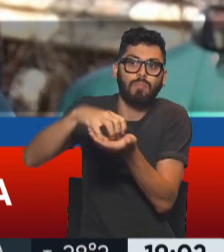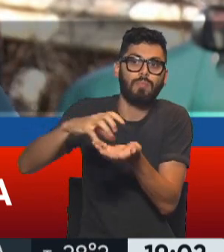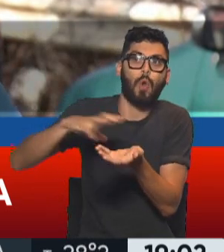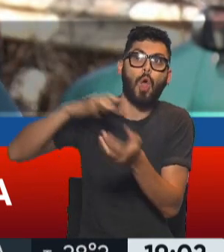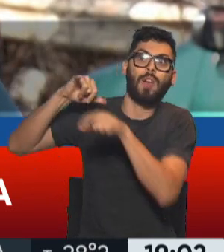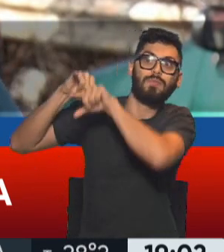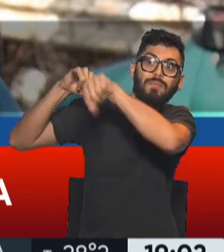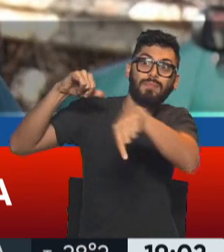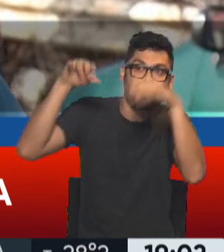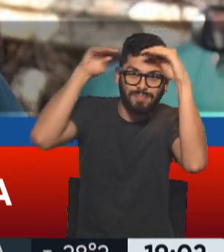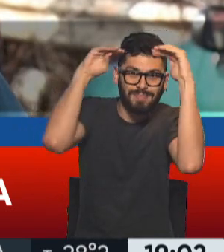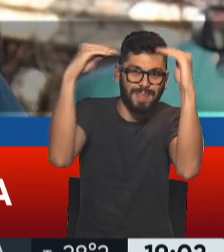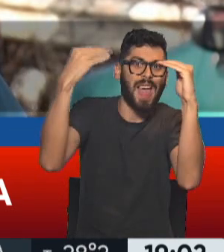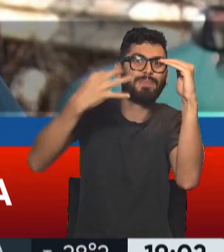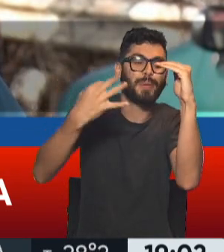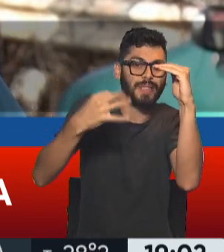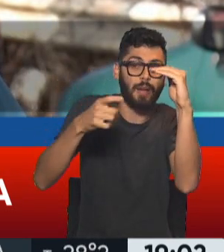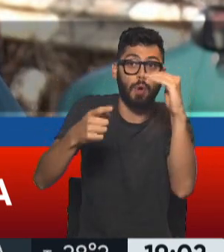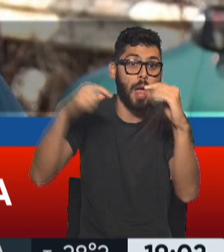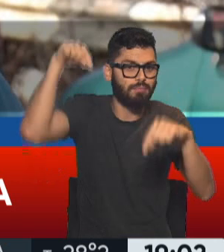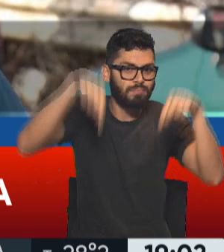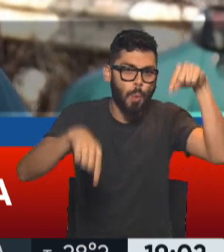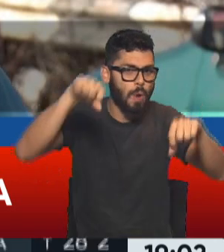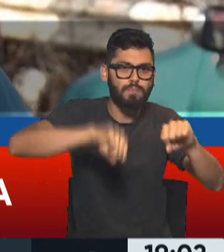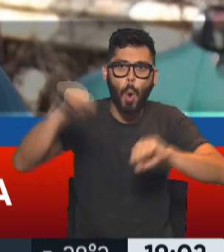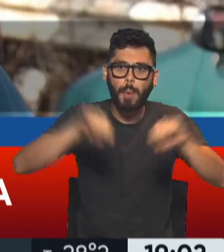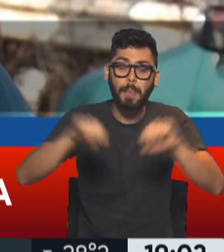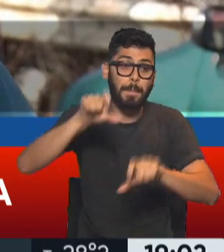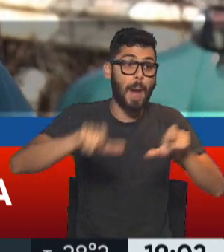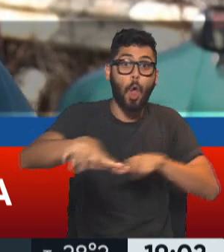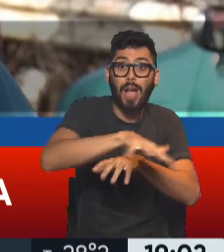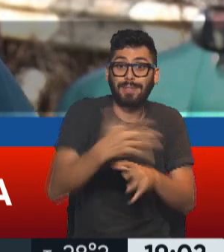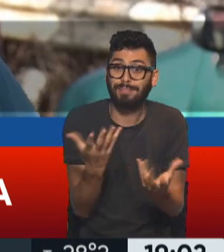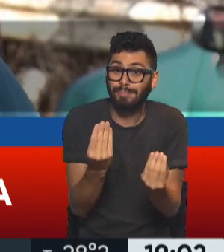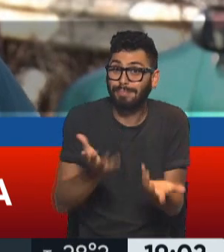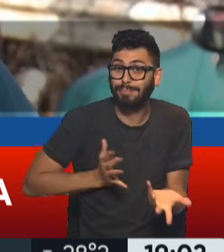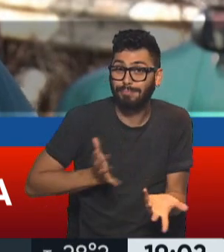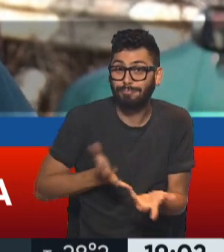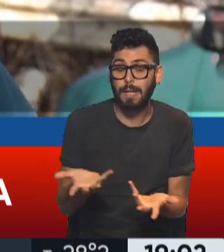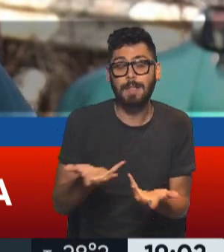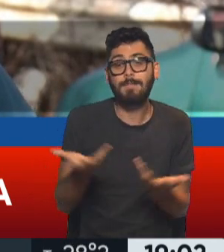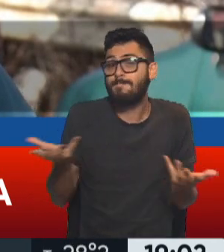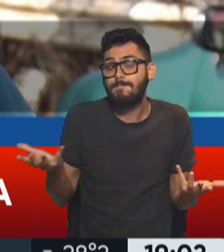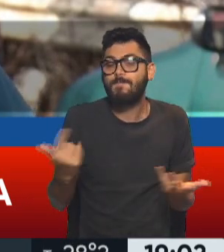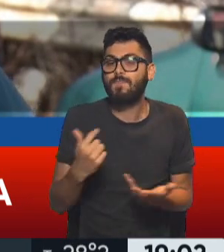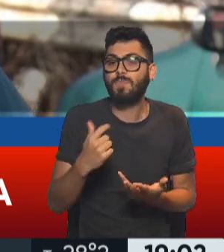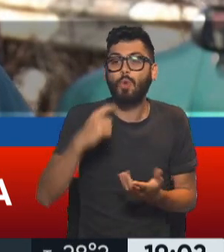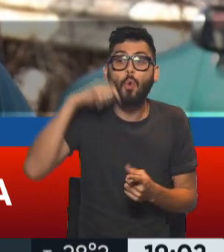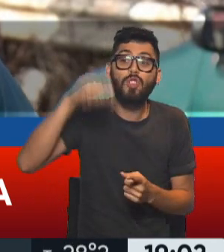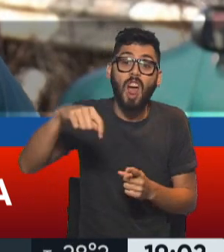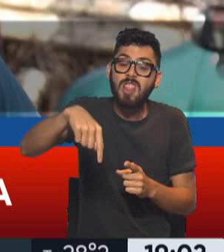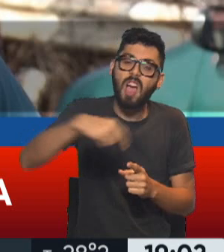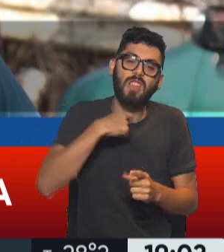У нас бомбин, люди бояться, бояться. Ми хочемо залишити Україну,